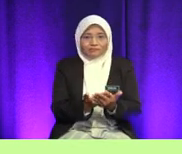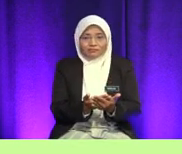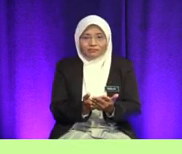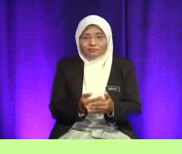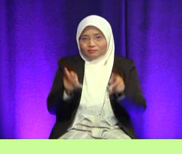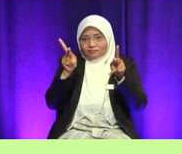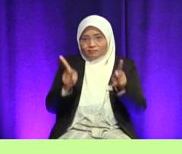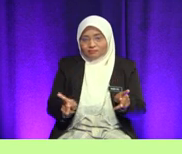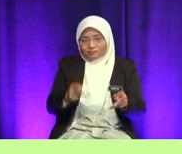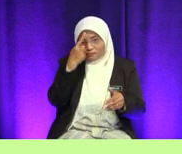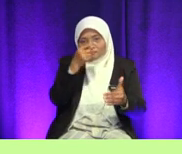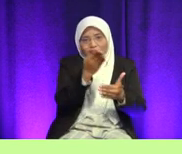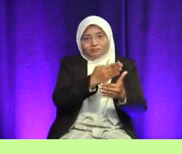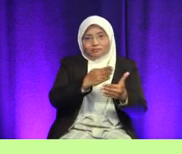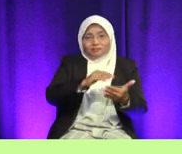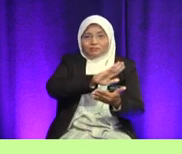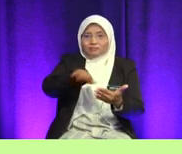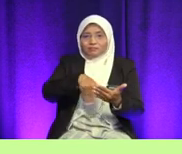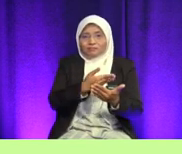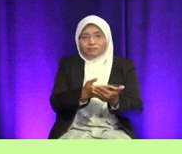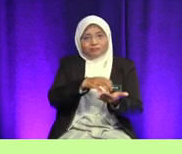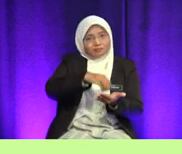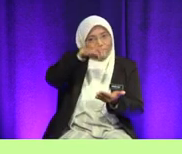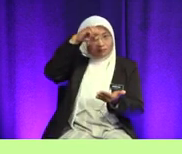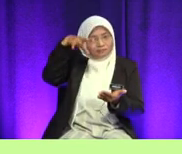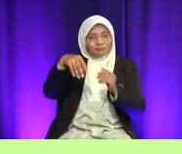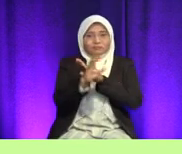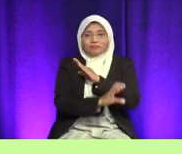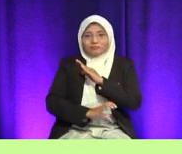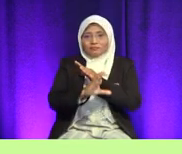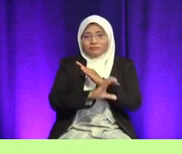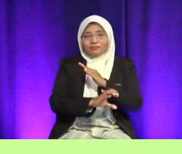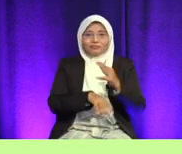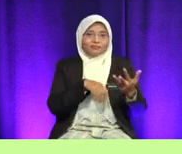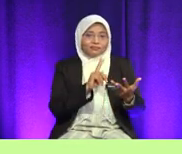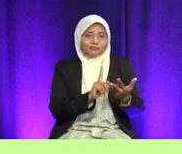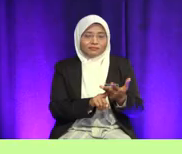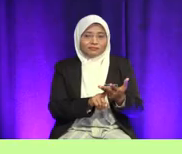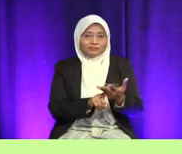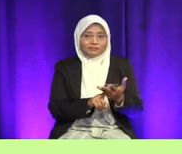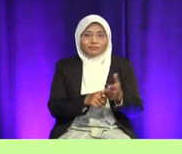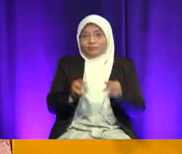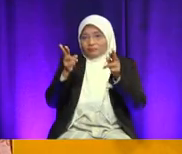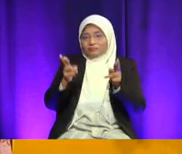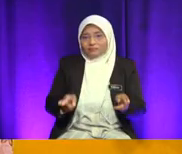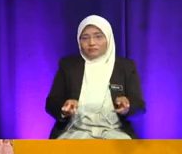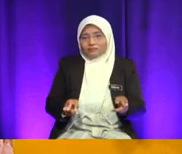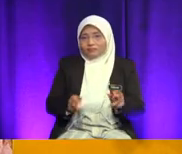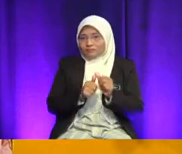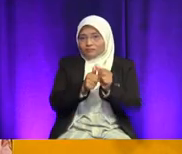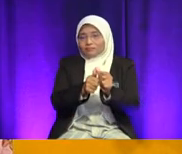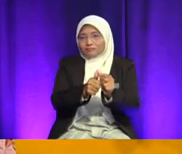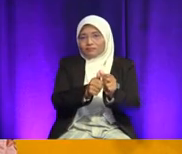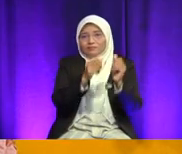Negara dinikmati oleh semua rakyat perlu mematuhi undang-undang negara rakyat perlu